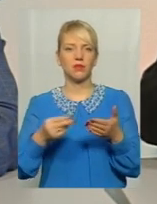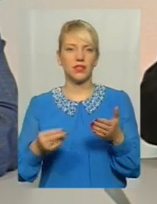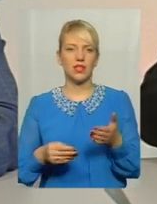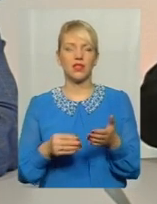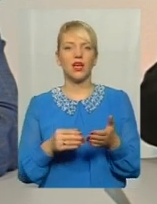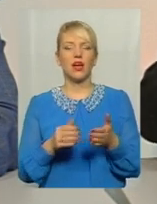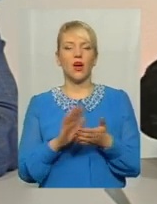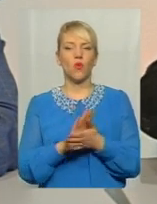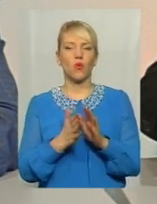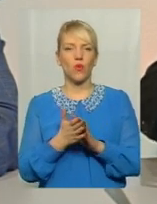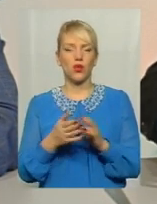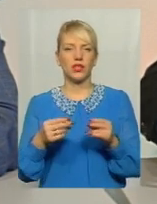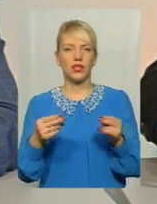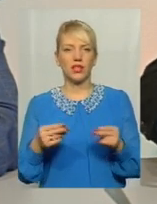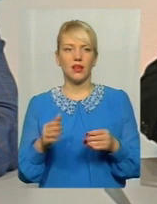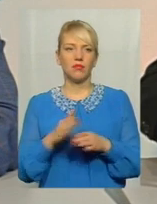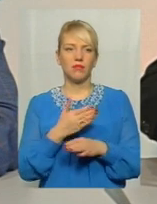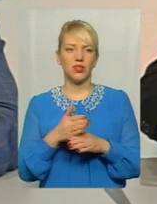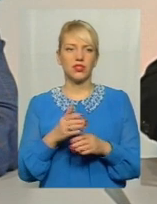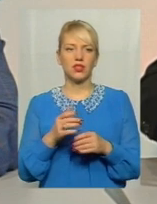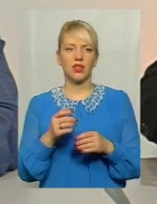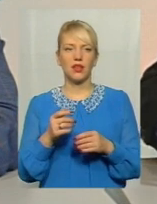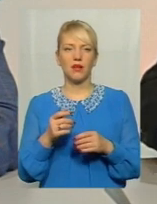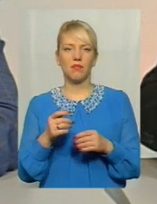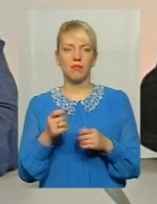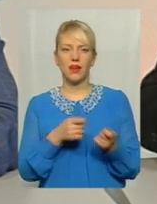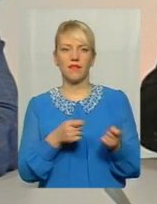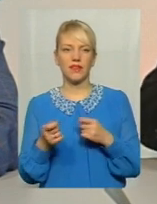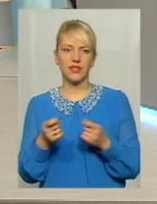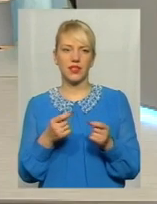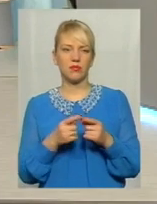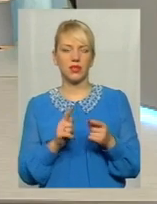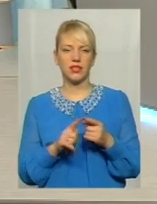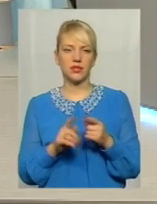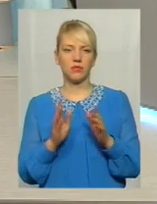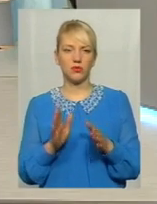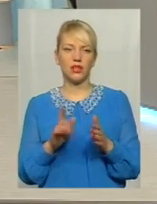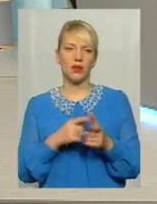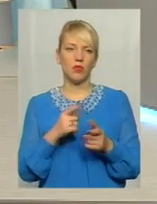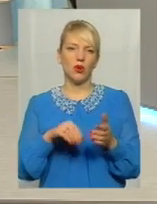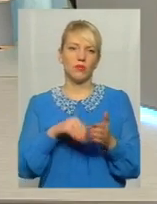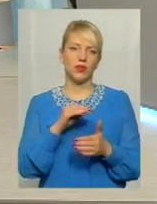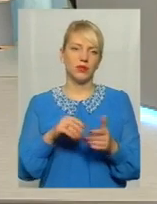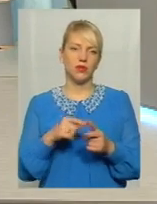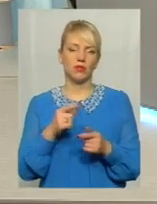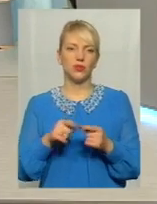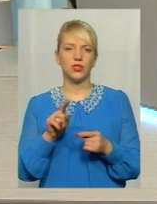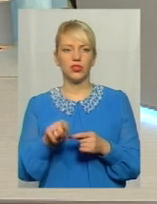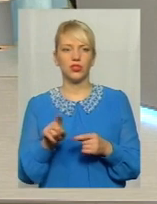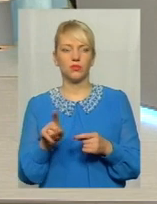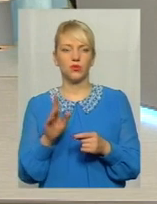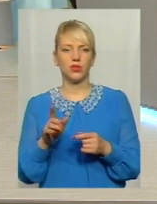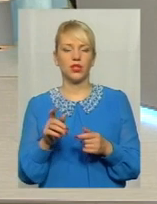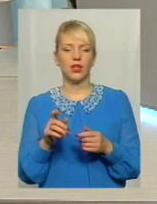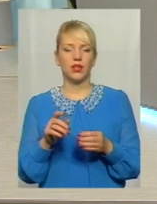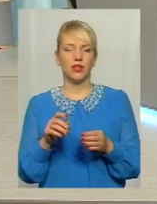між перевізниками і Дозором. Ці GPS-трекери будуть або придбані, або ті, що є, будуть перепрошити